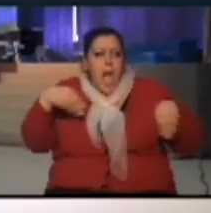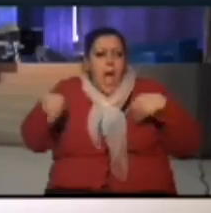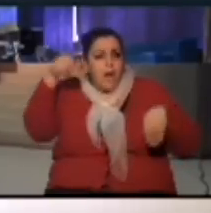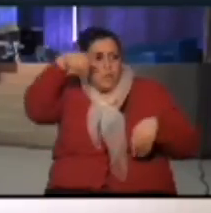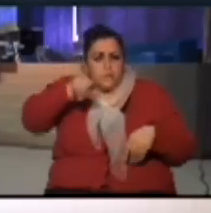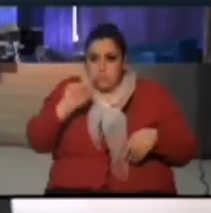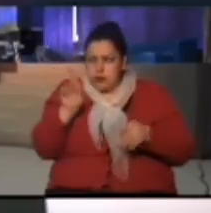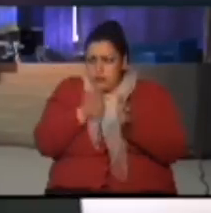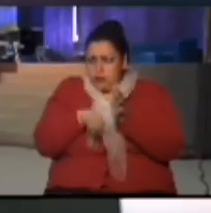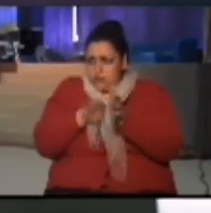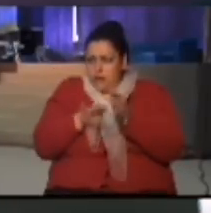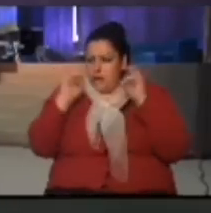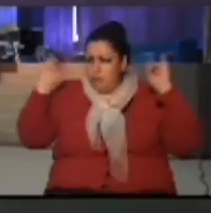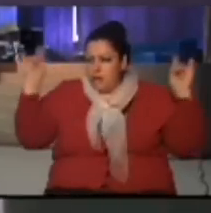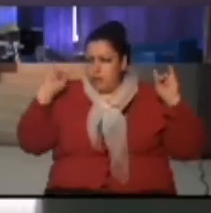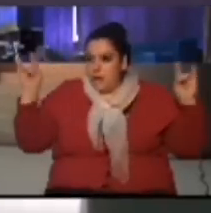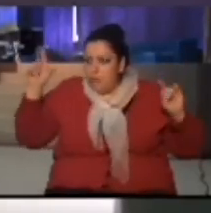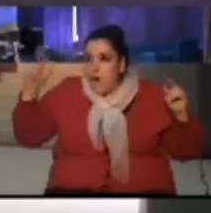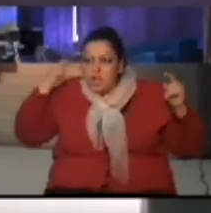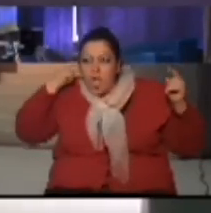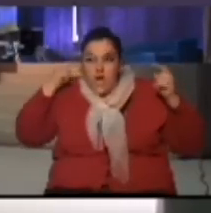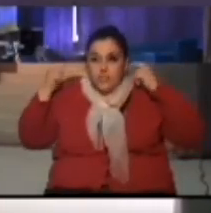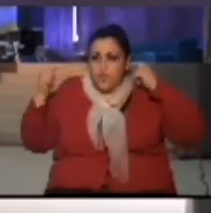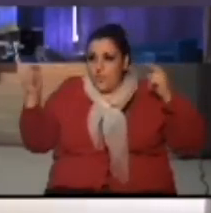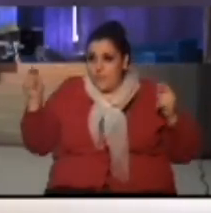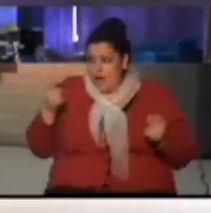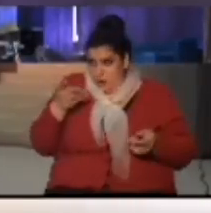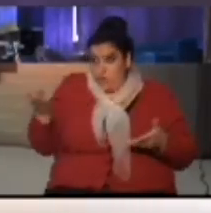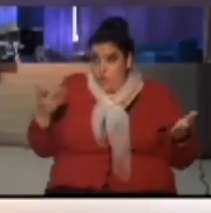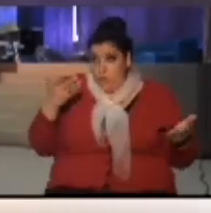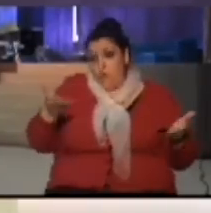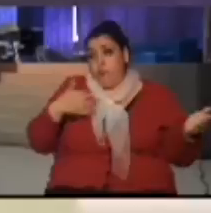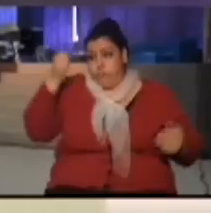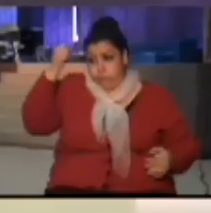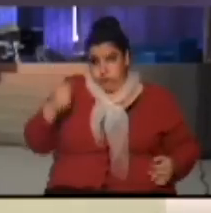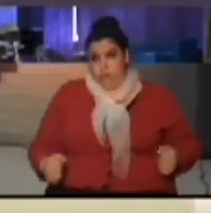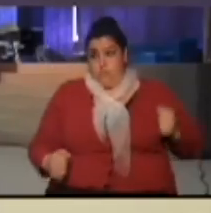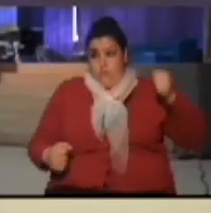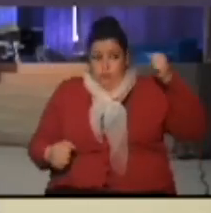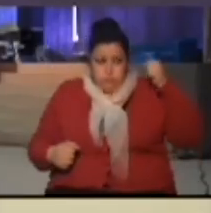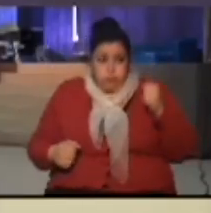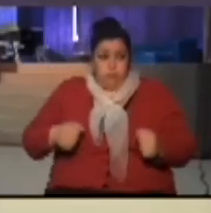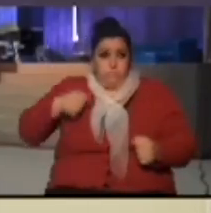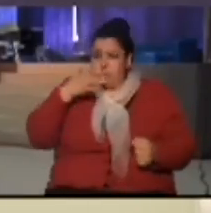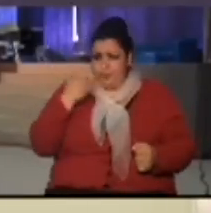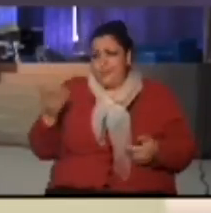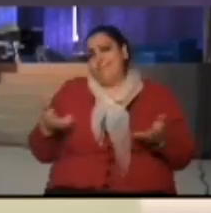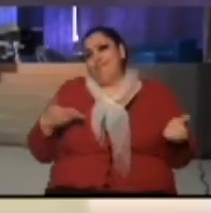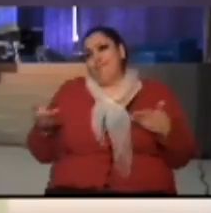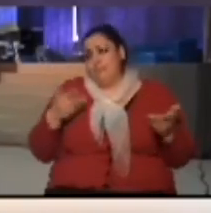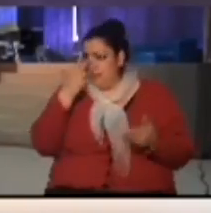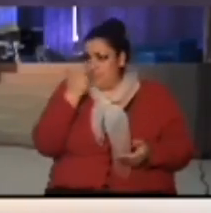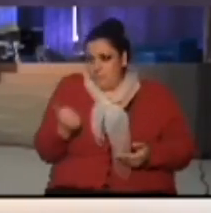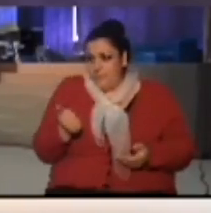չգիտեմ, Աստված այդ մարդկանց այդ 4 հոգու այդ քայլված, ես չեմ կարծում իրանք հարթ քայլում են, մեկ այդ չեն քայլում, ես մտածում եմ